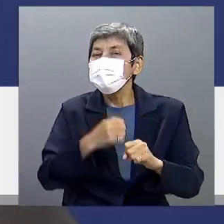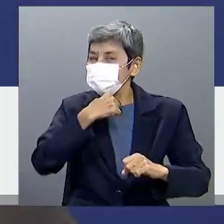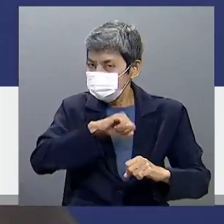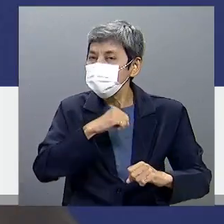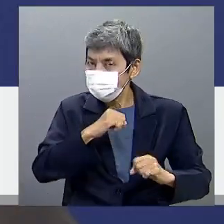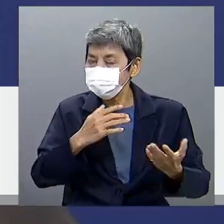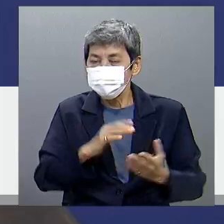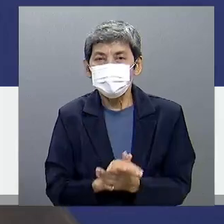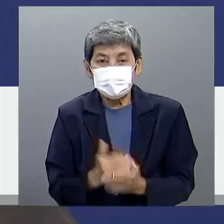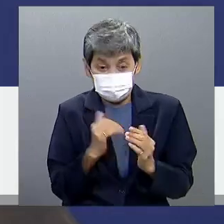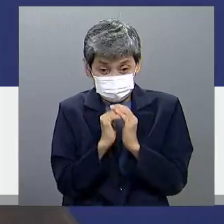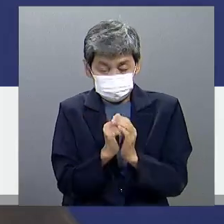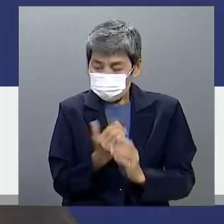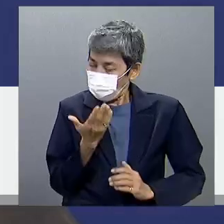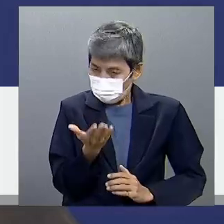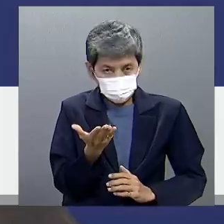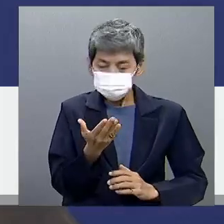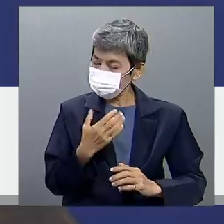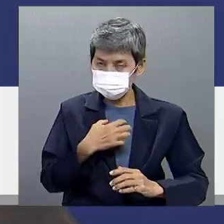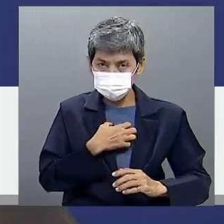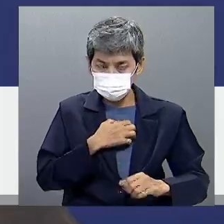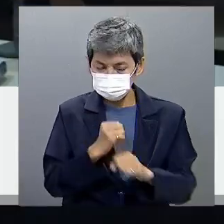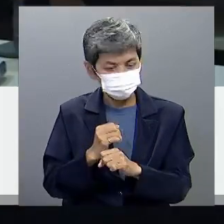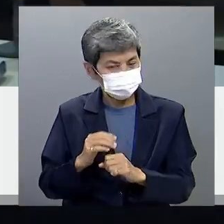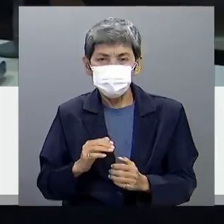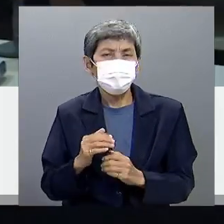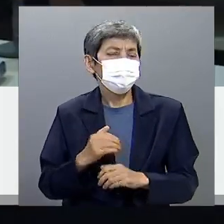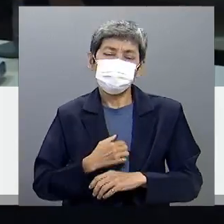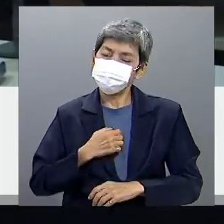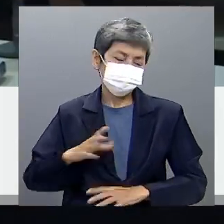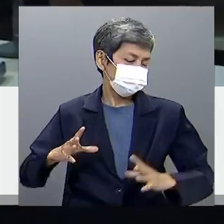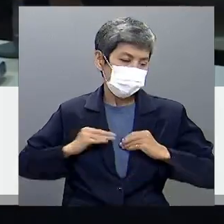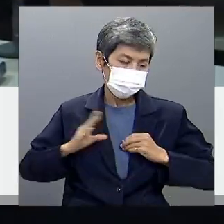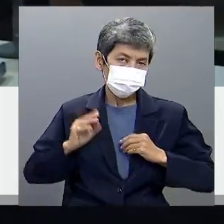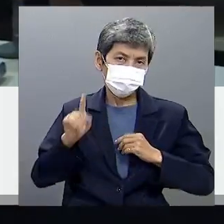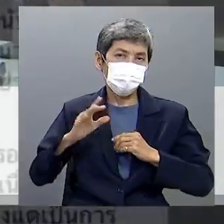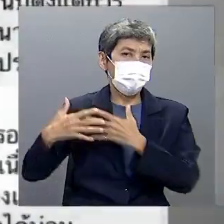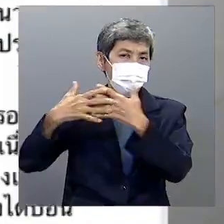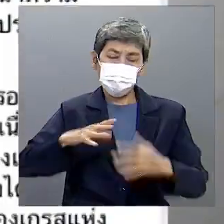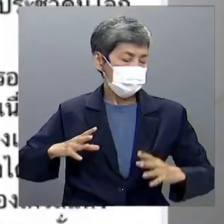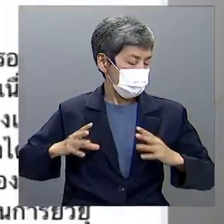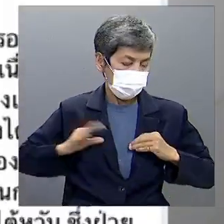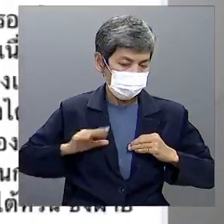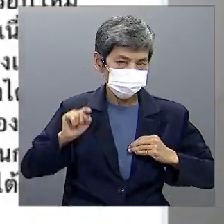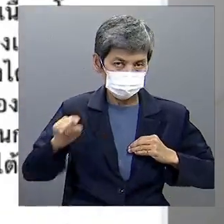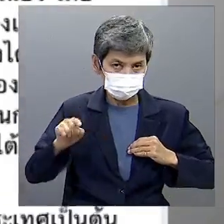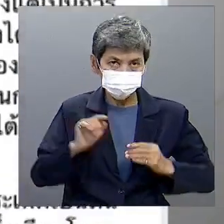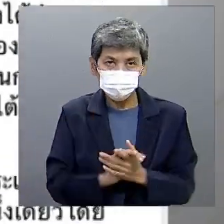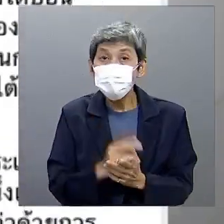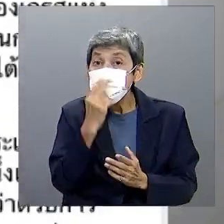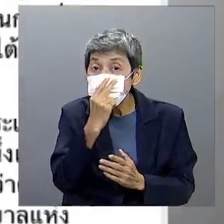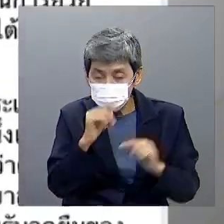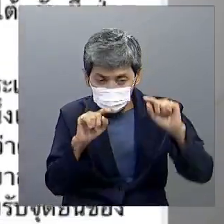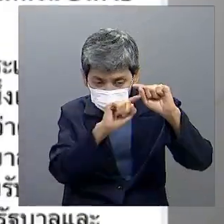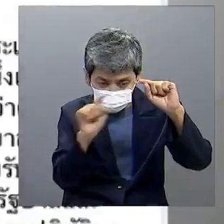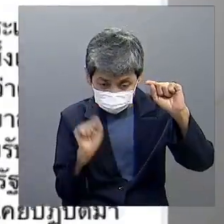ยจีนขอคัดค้านอย่างเด็ดขาดและประณามและประท้วงอย่างรุนแรงต่อฝ่ายสหรัฐน่าสนใจคือช่วงท้ายของแถลงการค่ะ